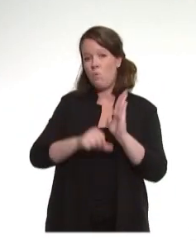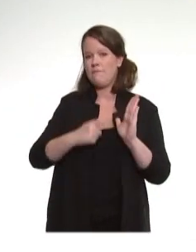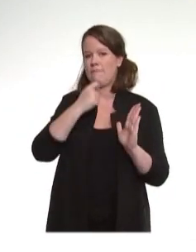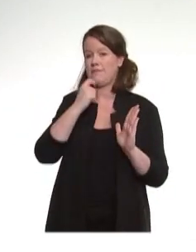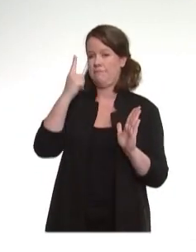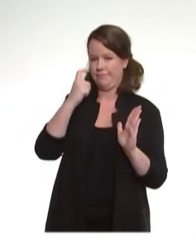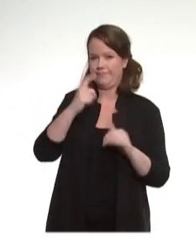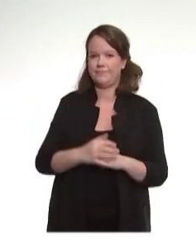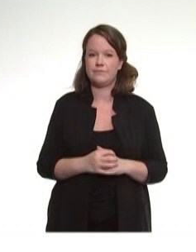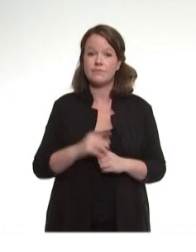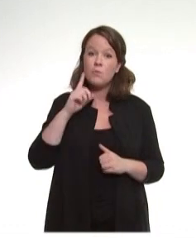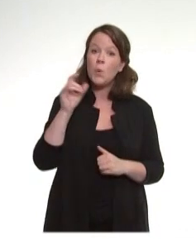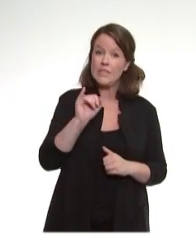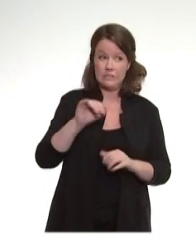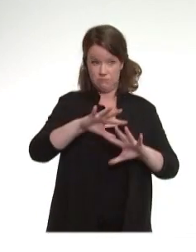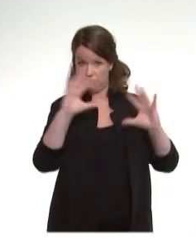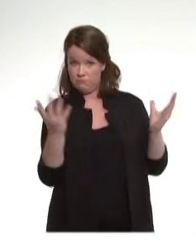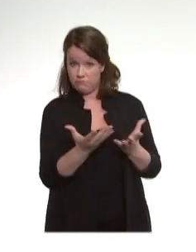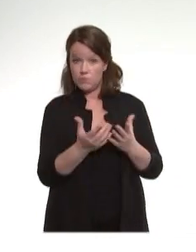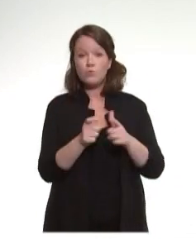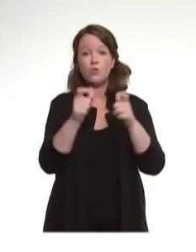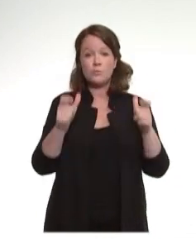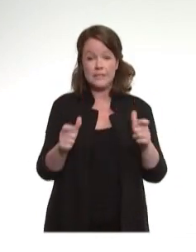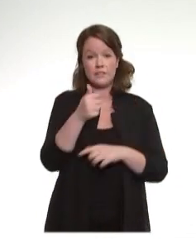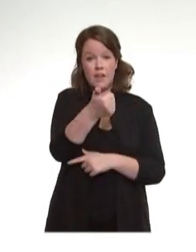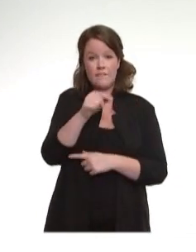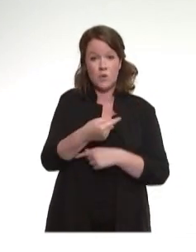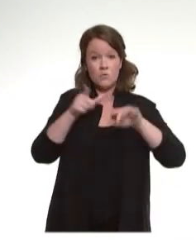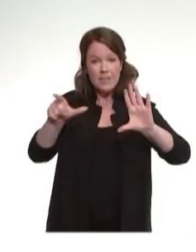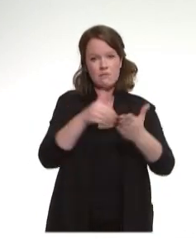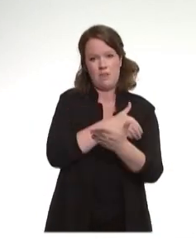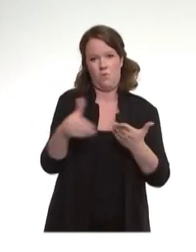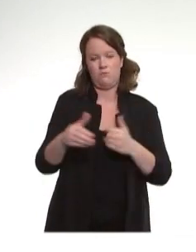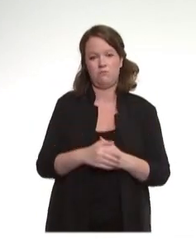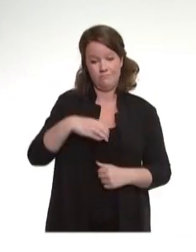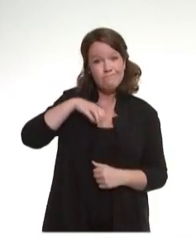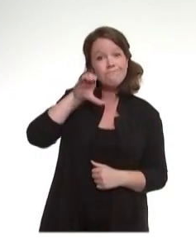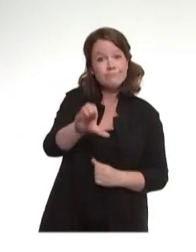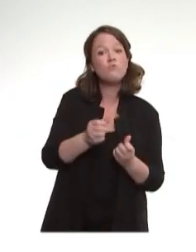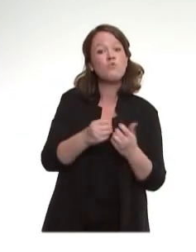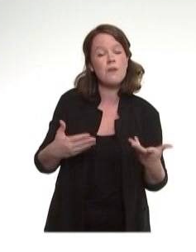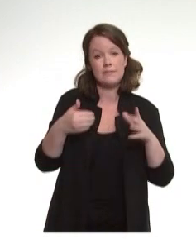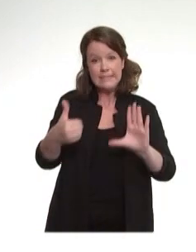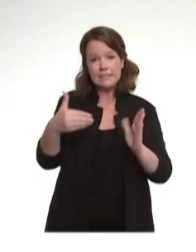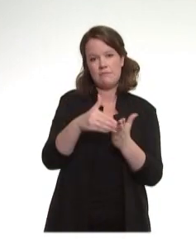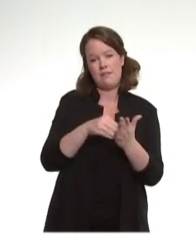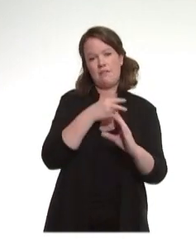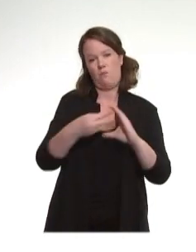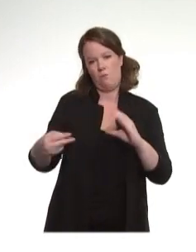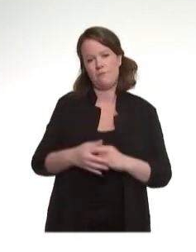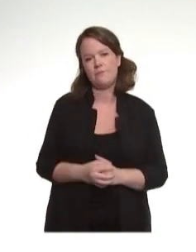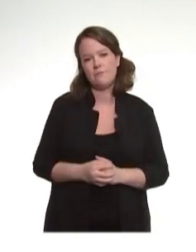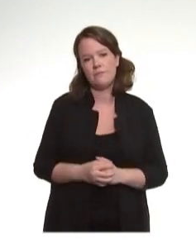million d'entreprises pour un montant total de dépenses de plus de 6 milliards d'euros il a associé l'état